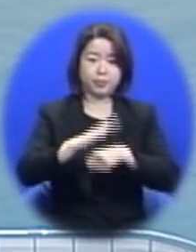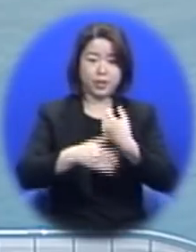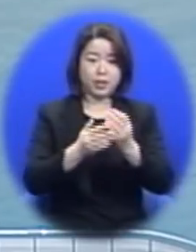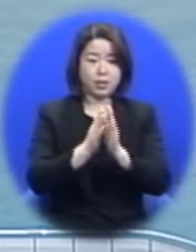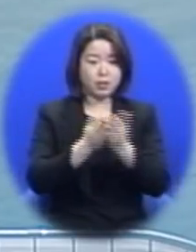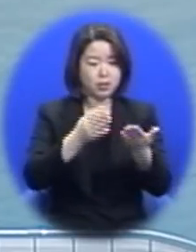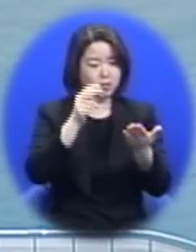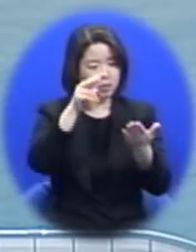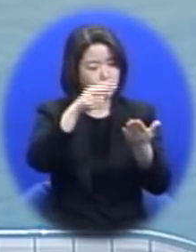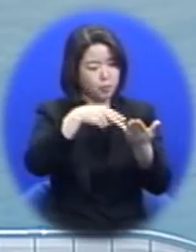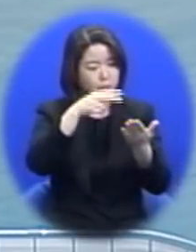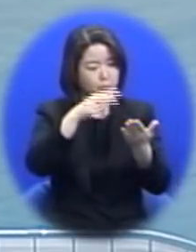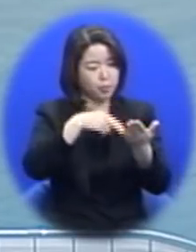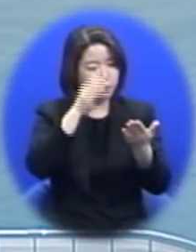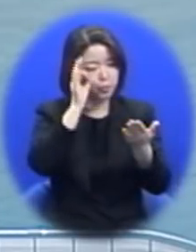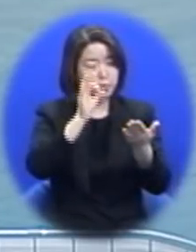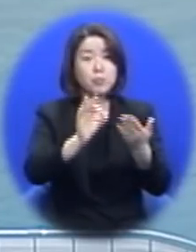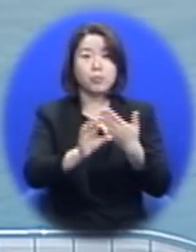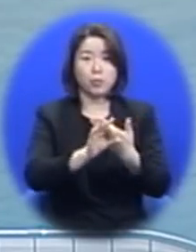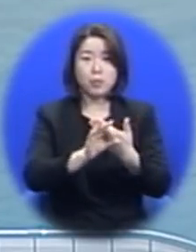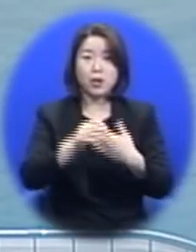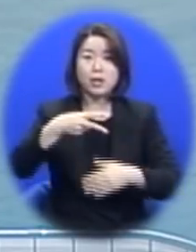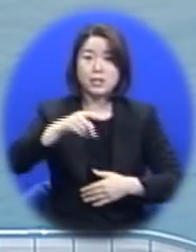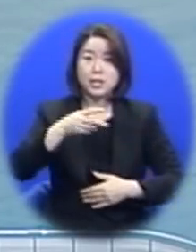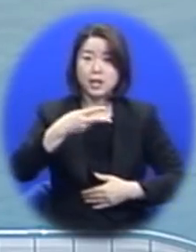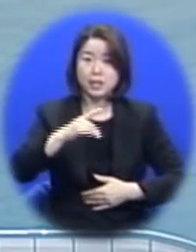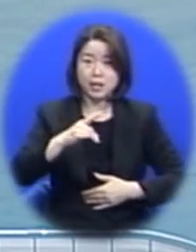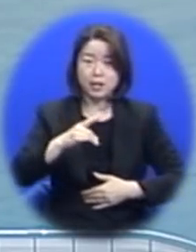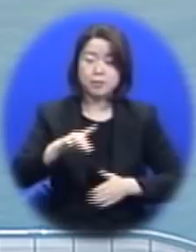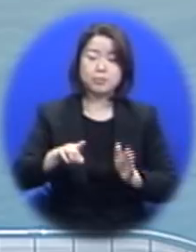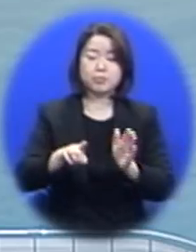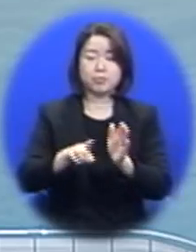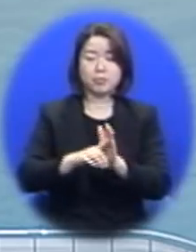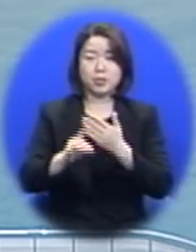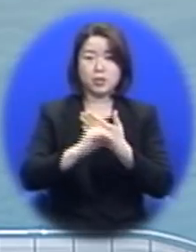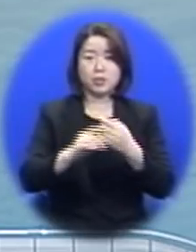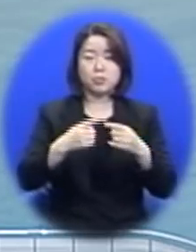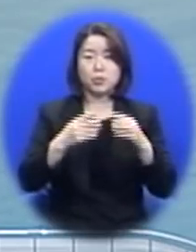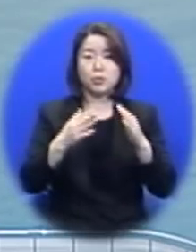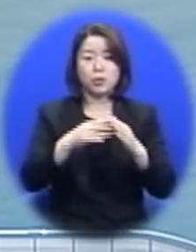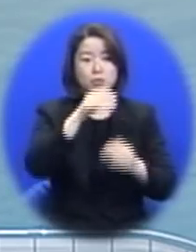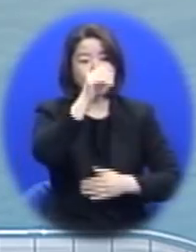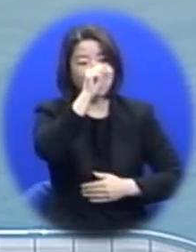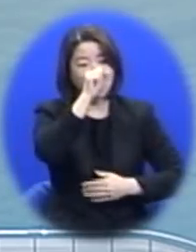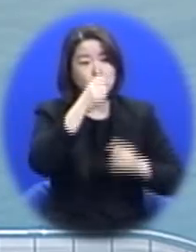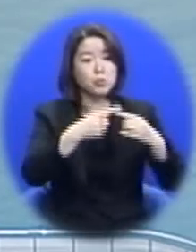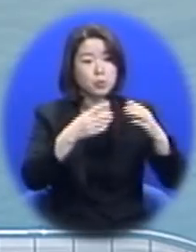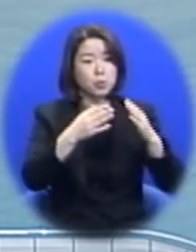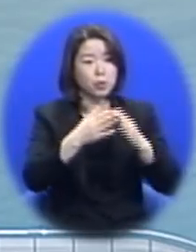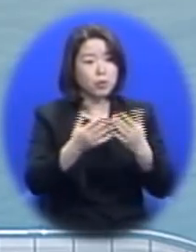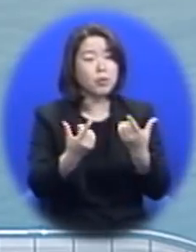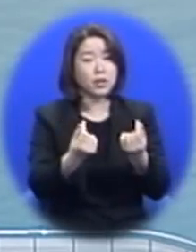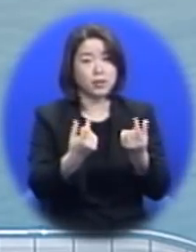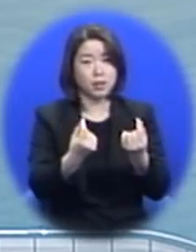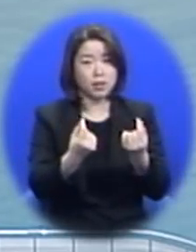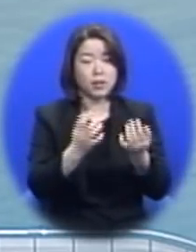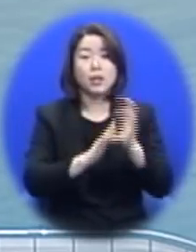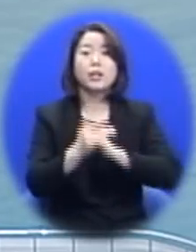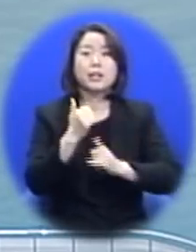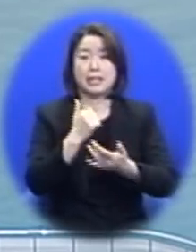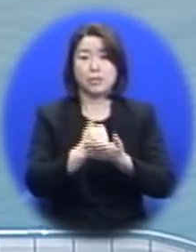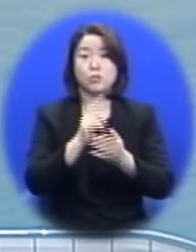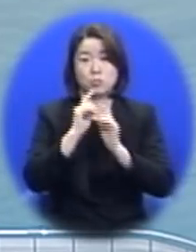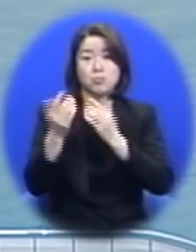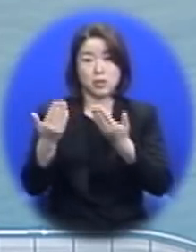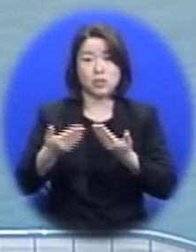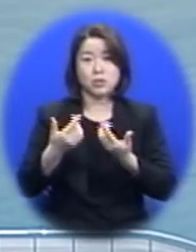의외로 사대교회는 굉장히 좋은 교회였음을 알 수가 있습니다. 예수님께서도 그렇게 말씀하셨어요.